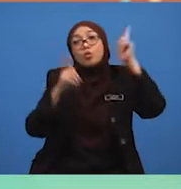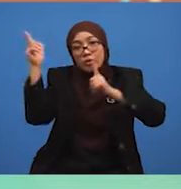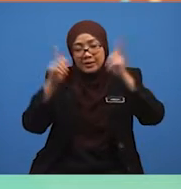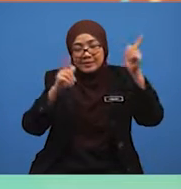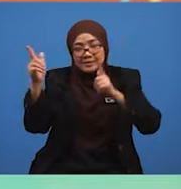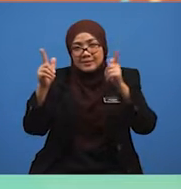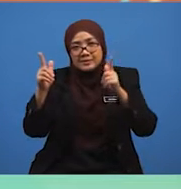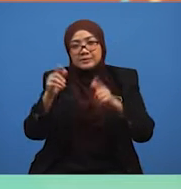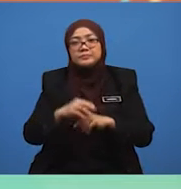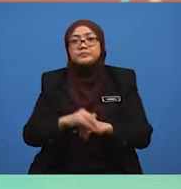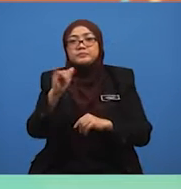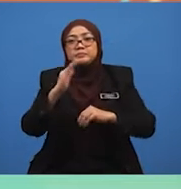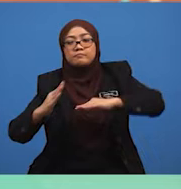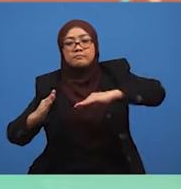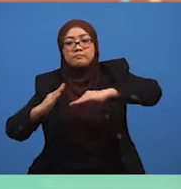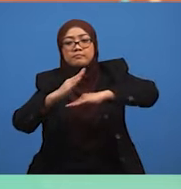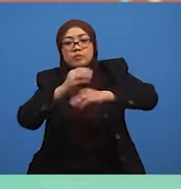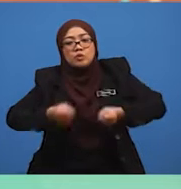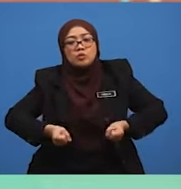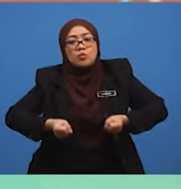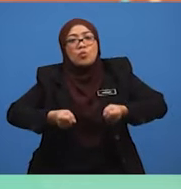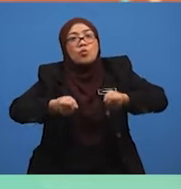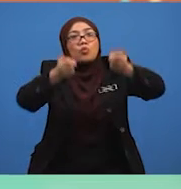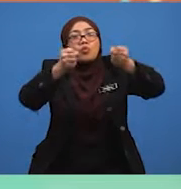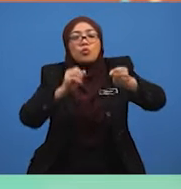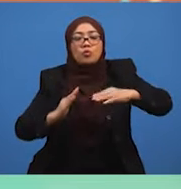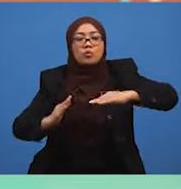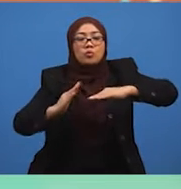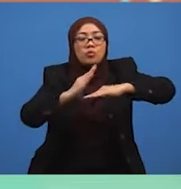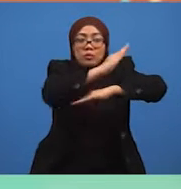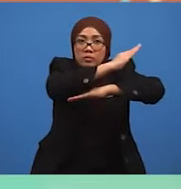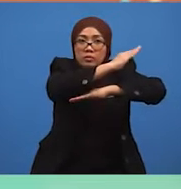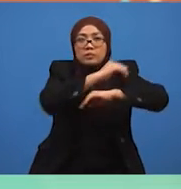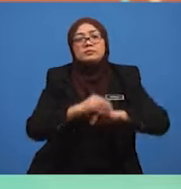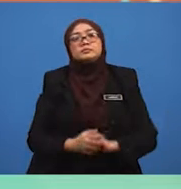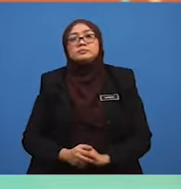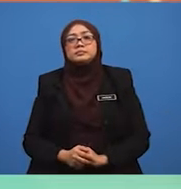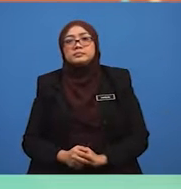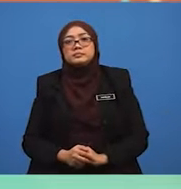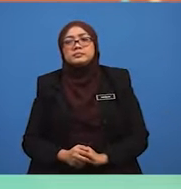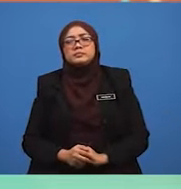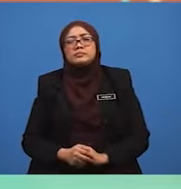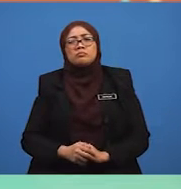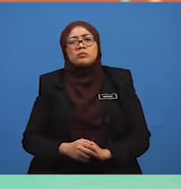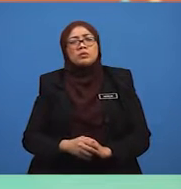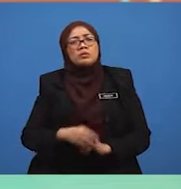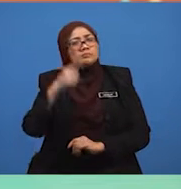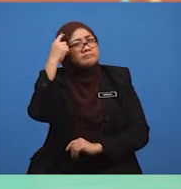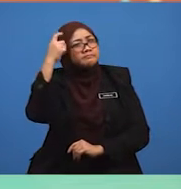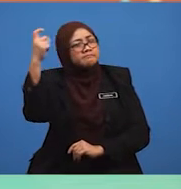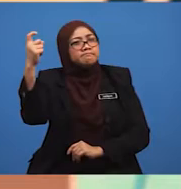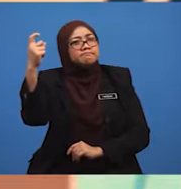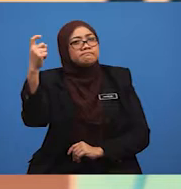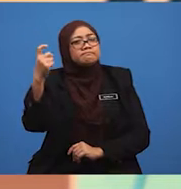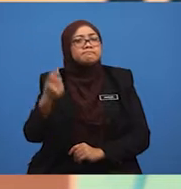condongnya tidak curam. Cuba bayangkan kehidupan manusia tanpa bantuan